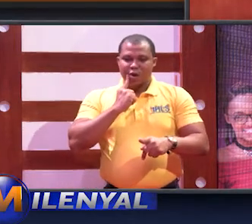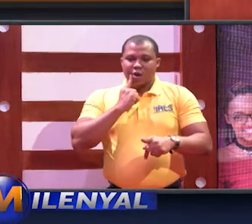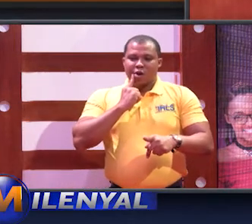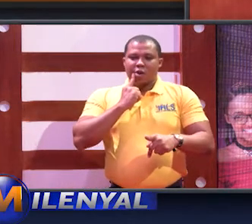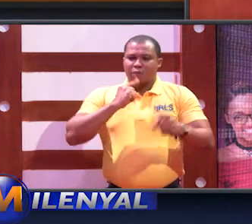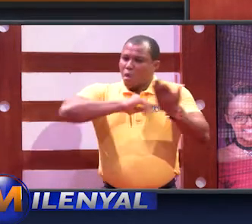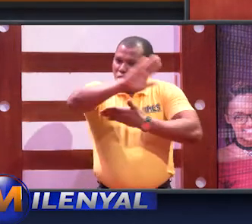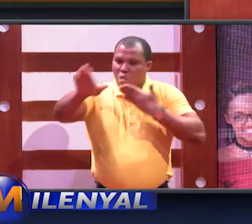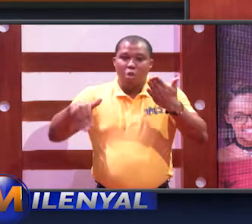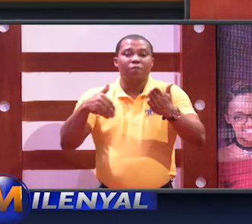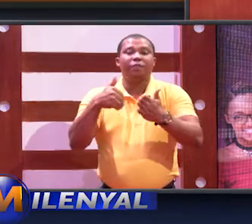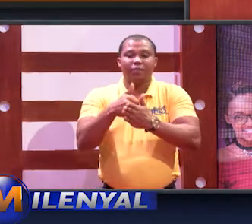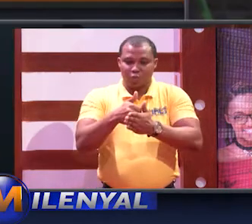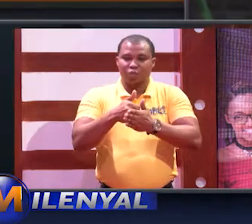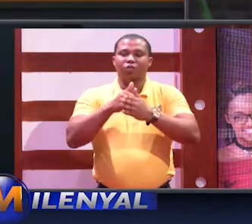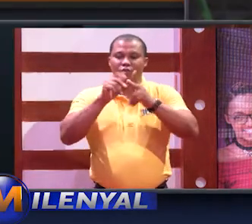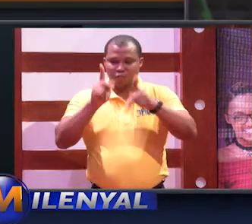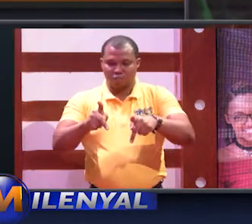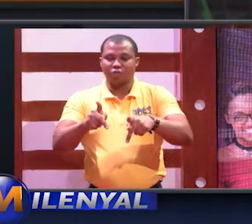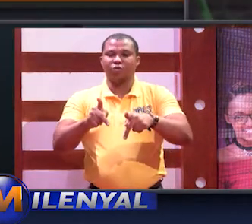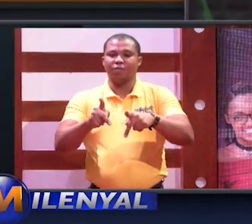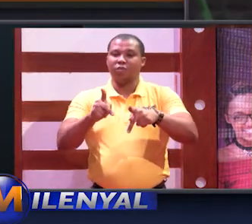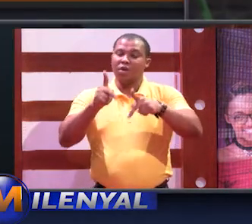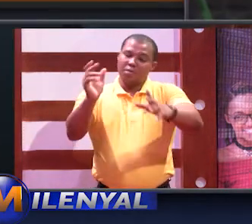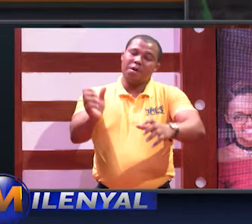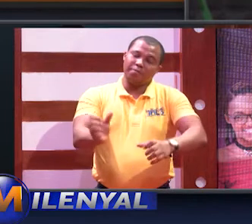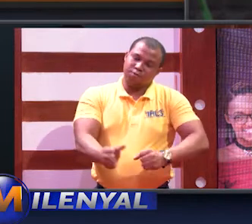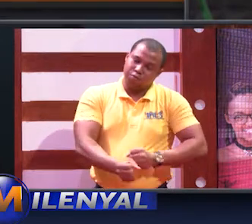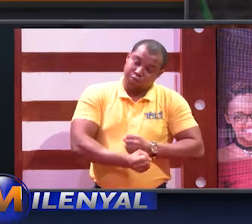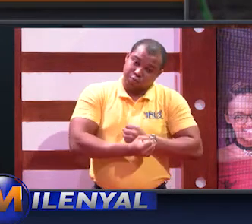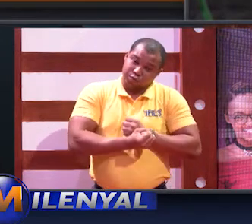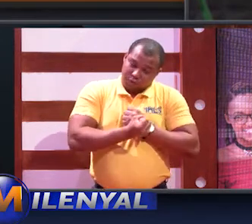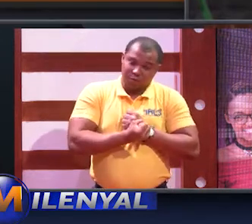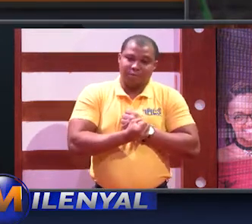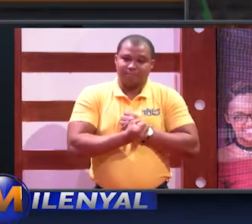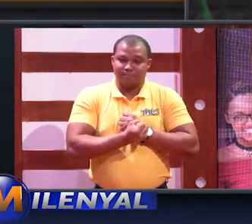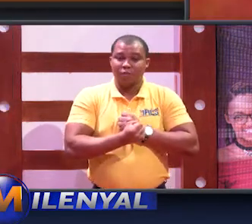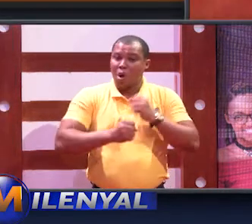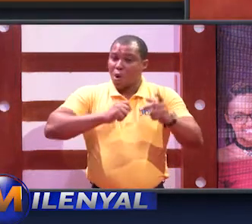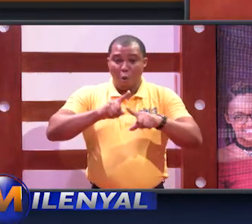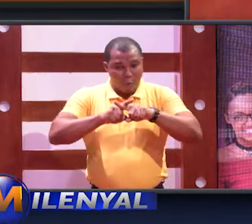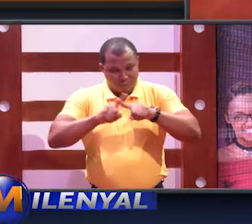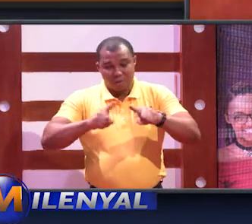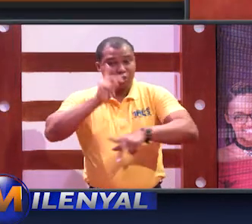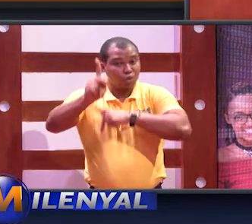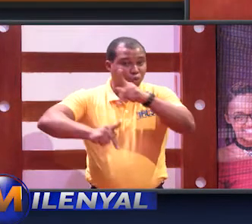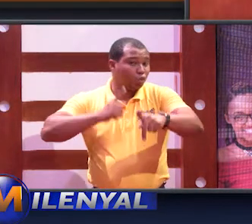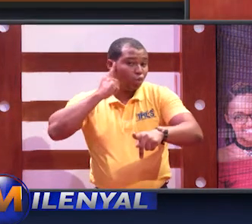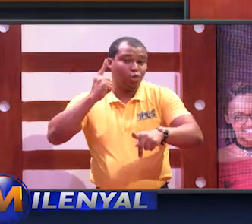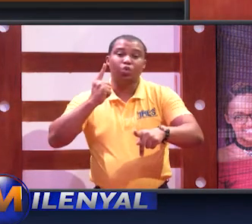en fait tout le monde qui a vécu la déficience, moi vraiment sympathisé, vraiment sensible à la question. Mais mon studio,